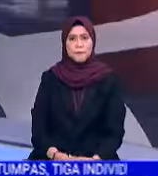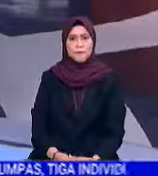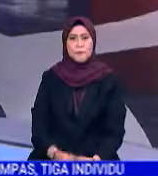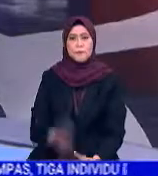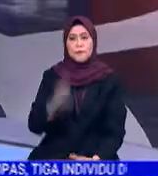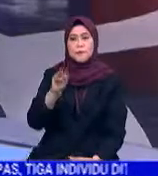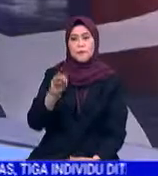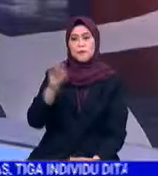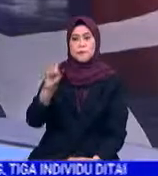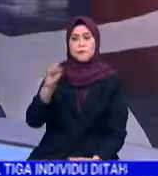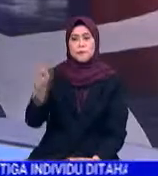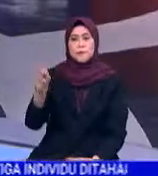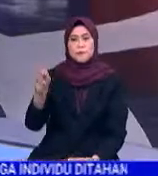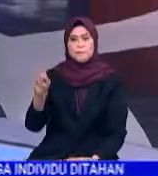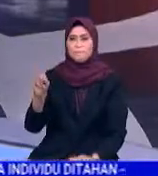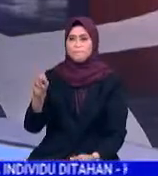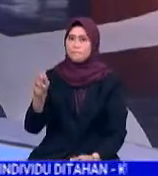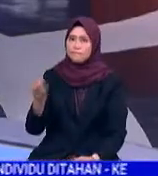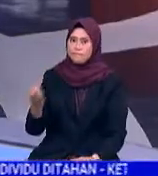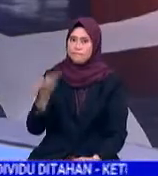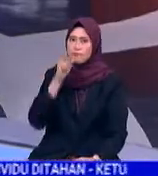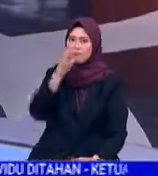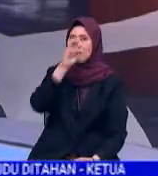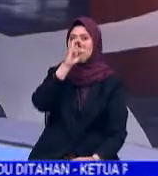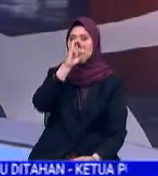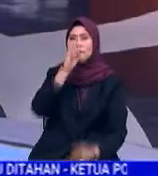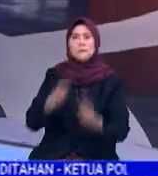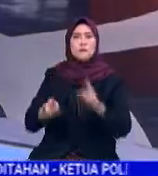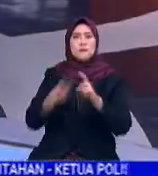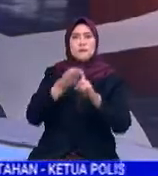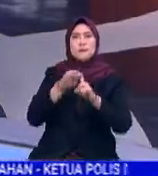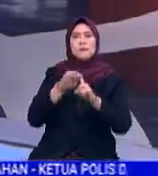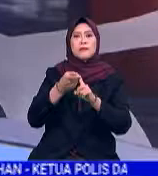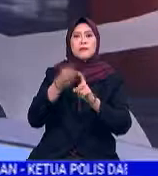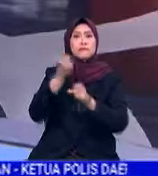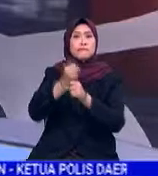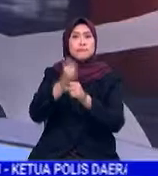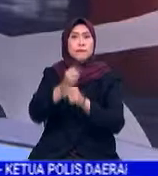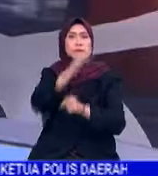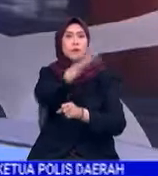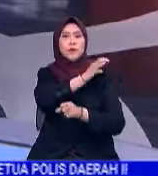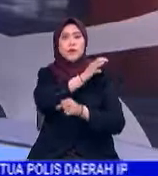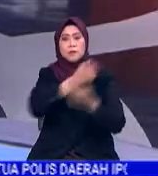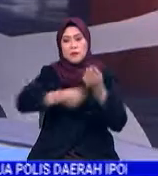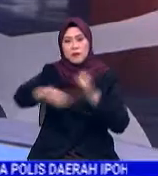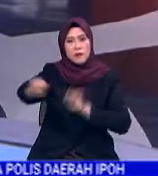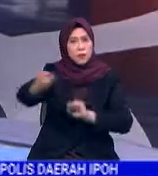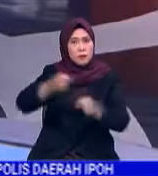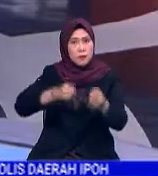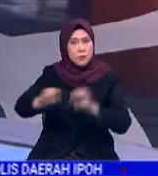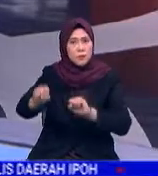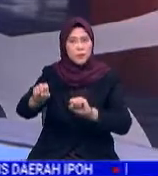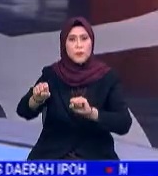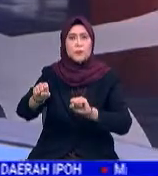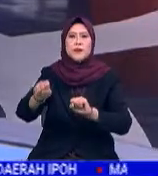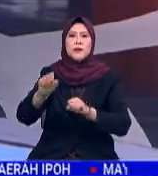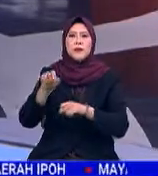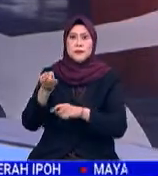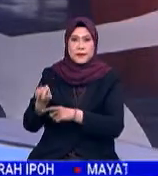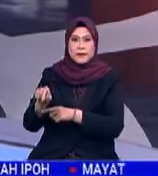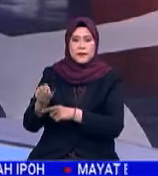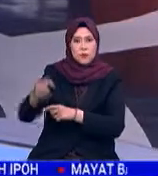Majlis Sukan Negara MSN bertindak tegas apabila menggantung tugas sementara jurulatih taekwondo kebangsaan Rasfredi Tokan